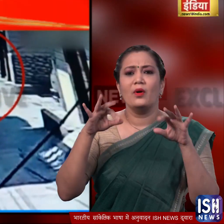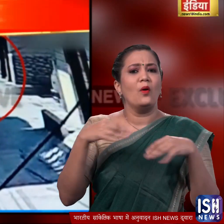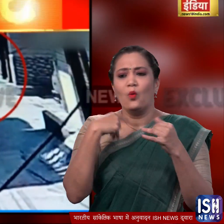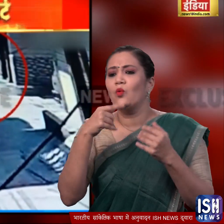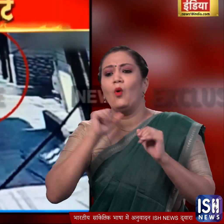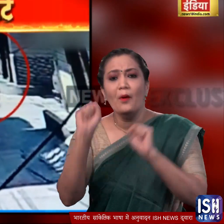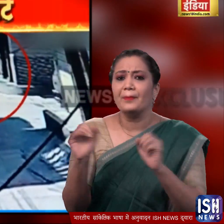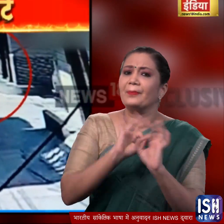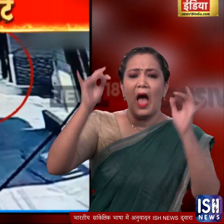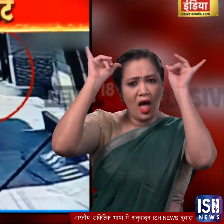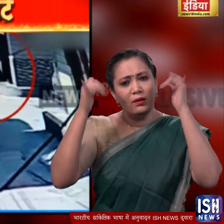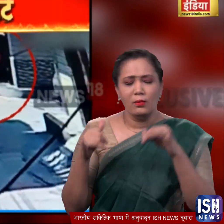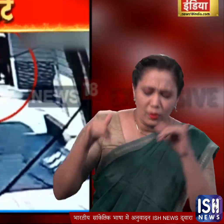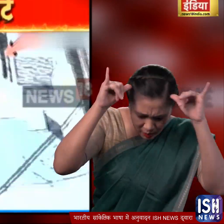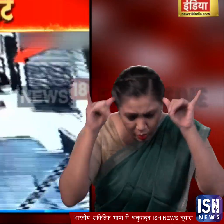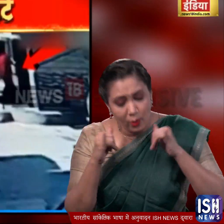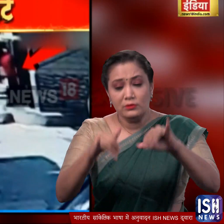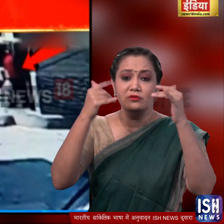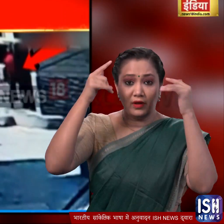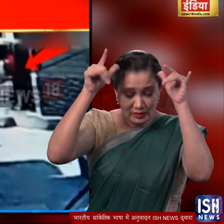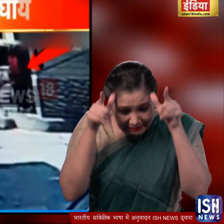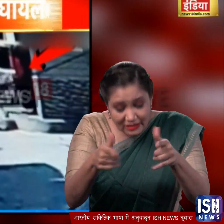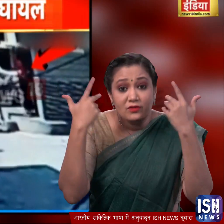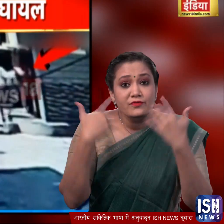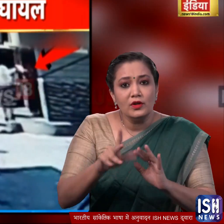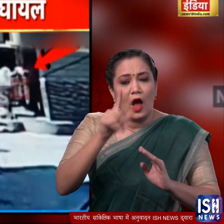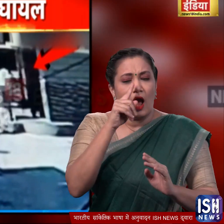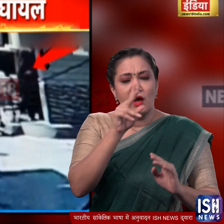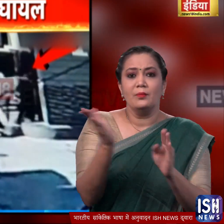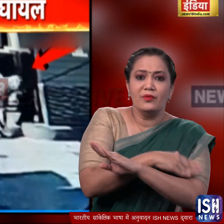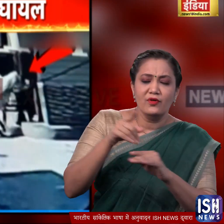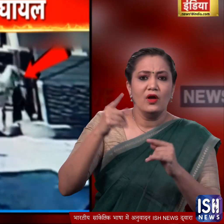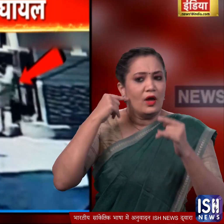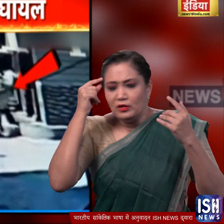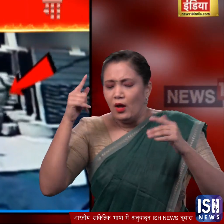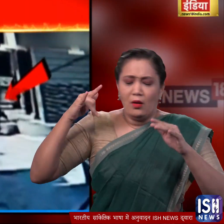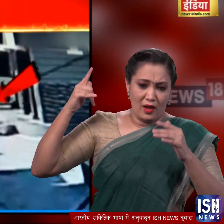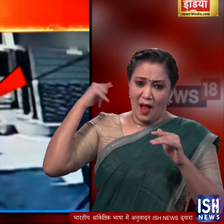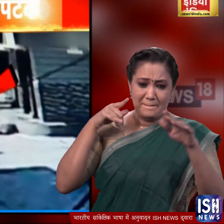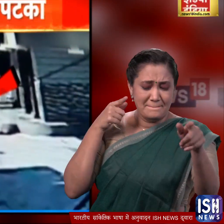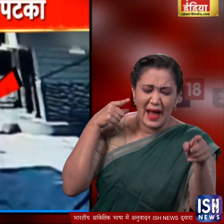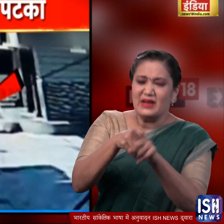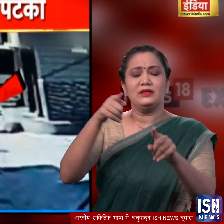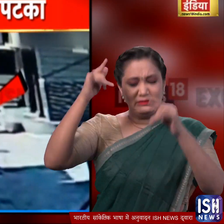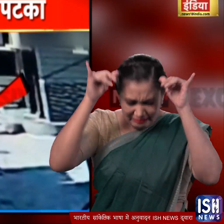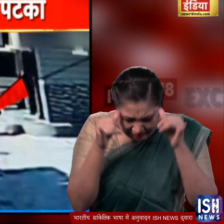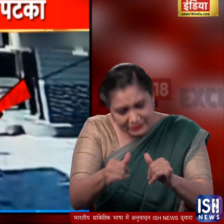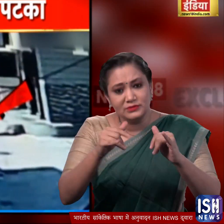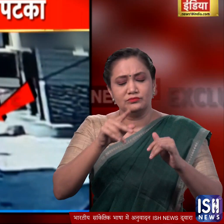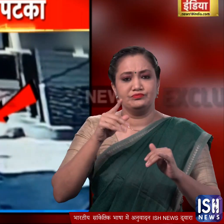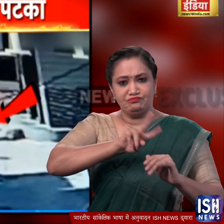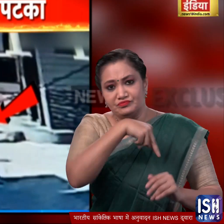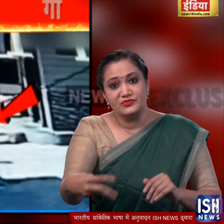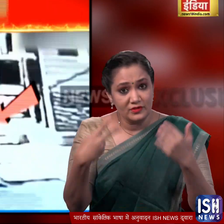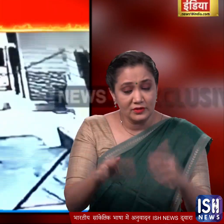एक लावारिस गाय ने जोरदार टक्कर मार दी। इससे पहले कि अचानक हमले का शिकार हुई वो महिला कुछ समझ पाती, गाय ने अपनी सींगों